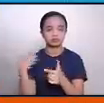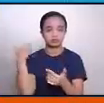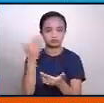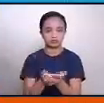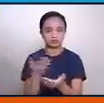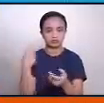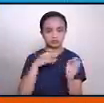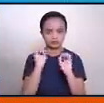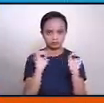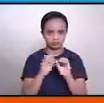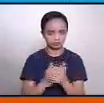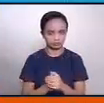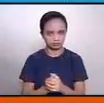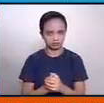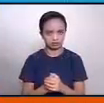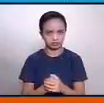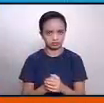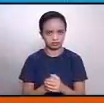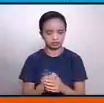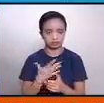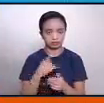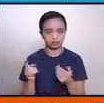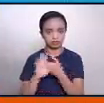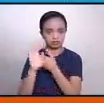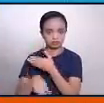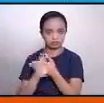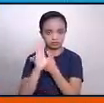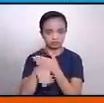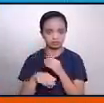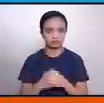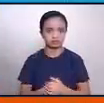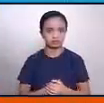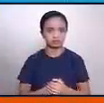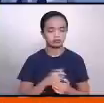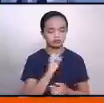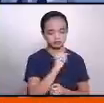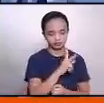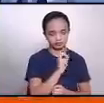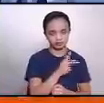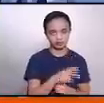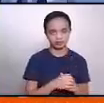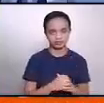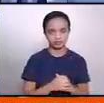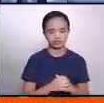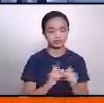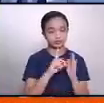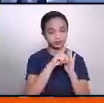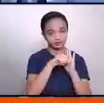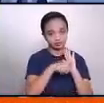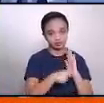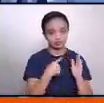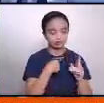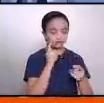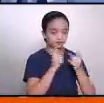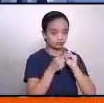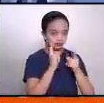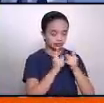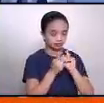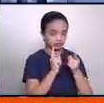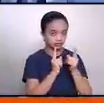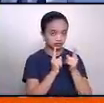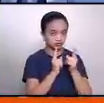po ako doon, wala po. Ganun lang. Balik ka na lang. Ganun lang po. Sige. Mamaya po, kakausapin natin